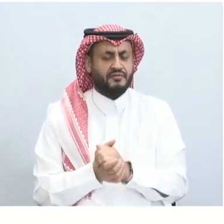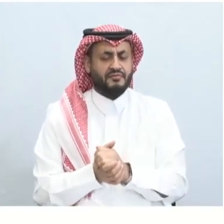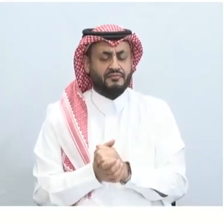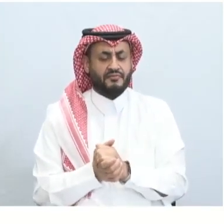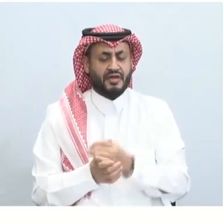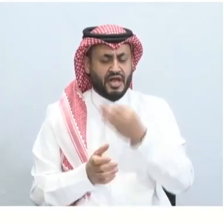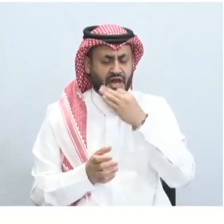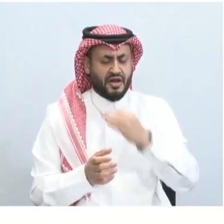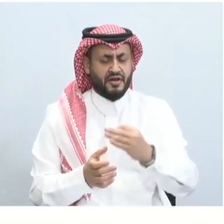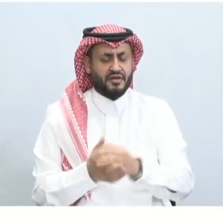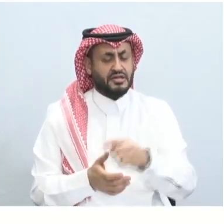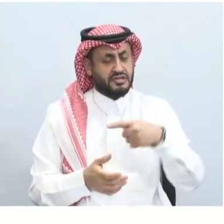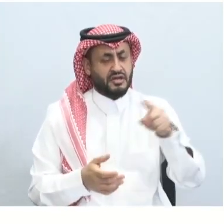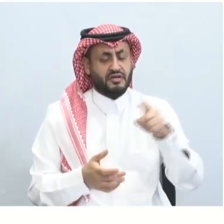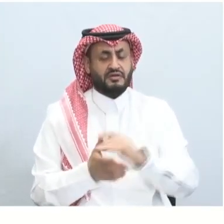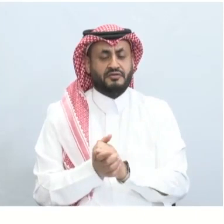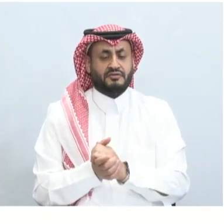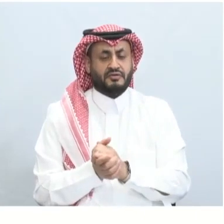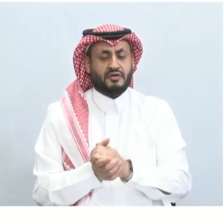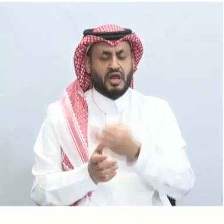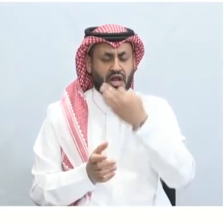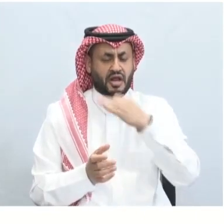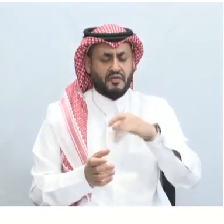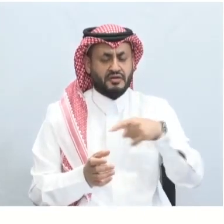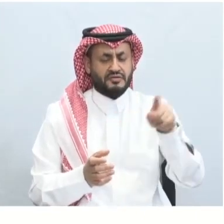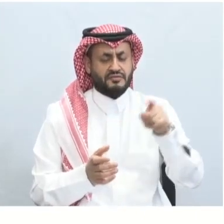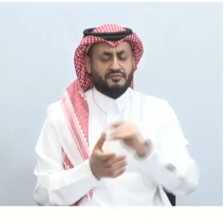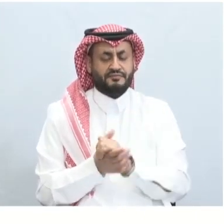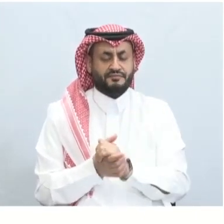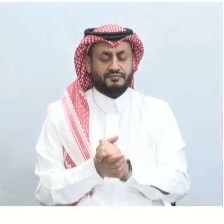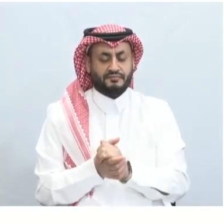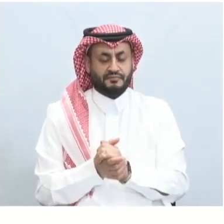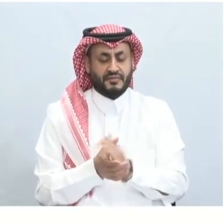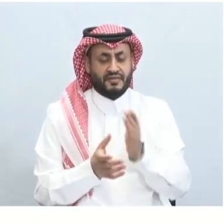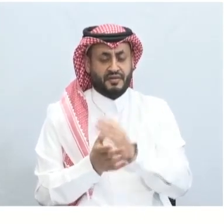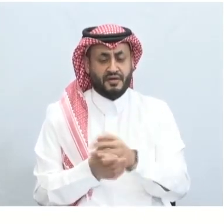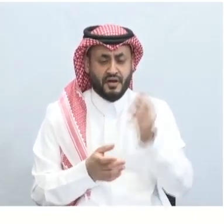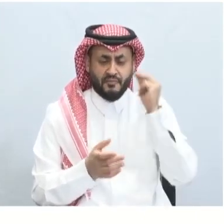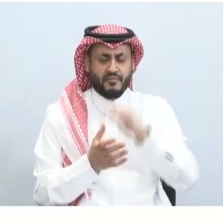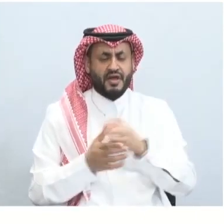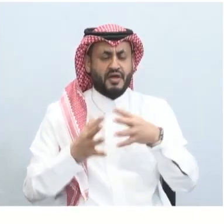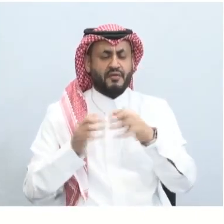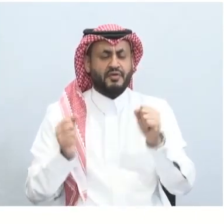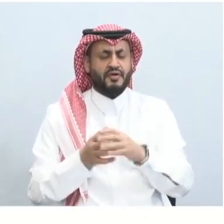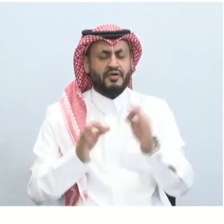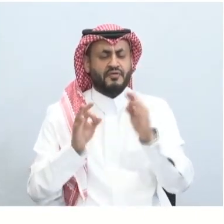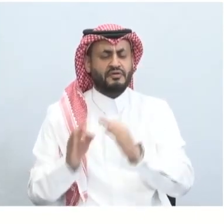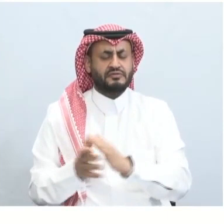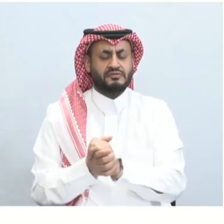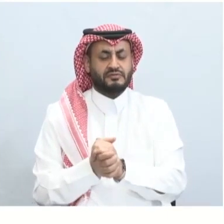في قراءتها القراءه الصحيحه وتلاوتها التلاوه الصحيحه كذلك معرفه معاني هذه